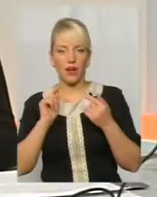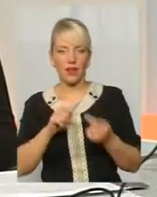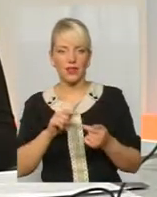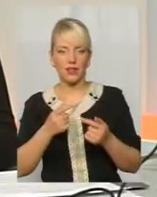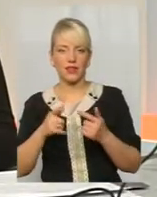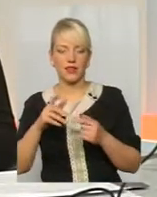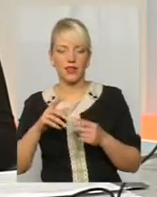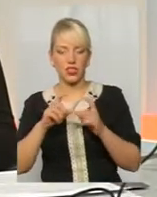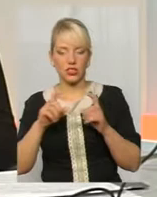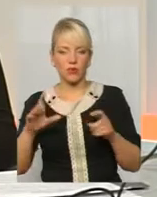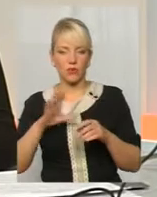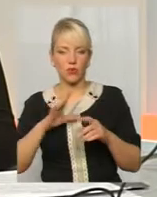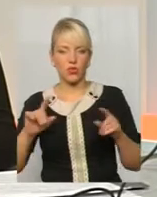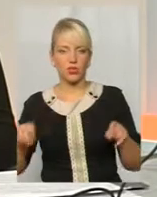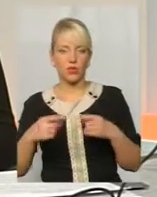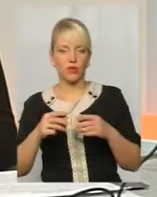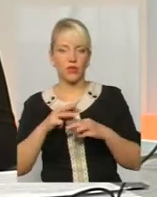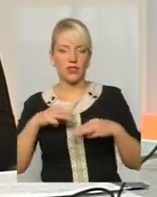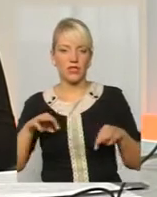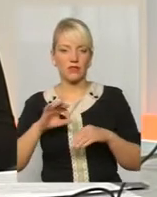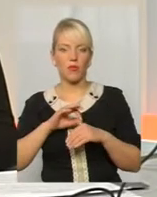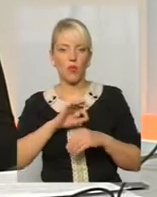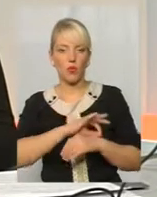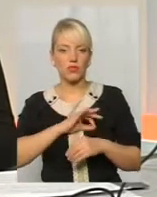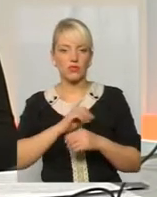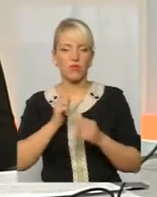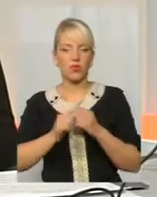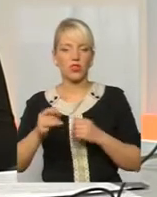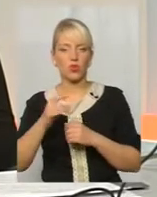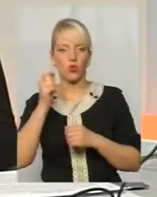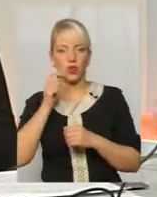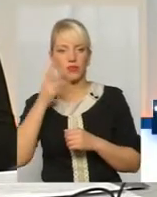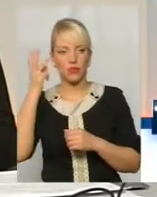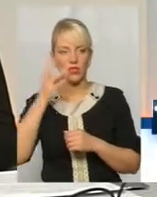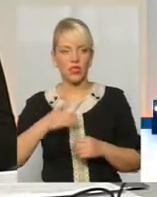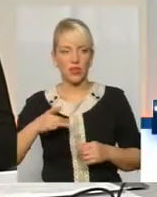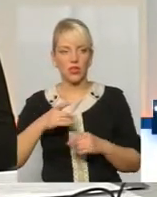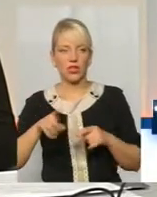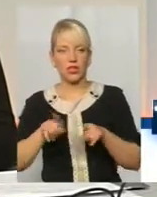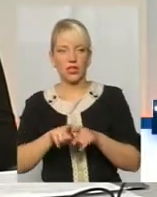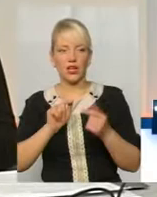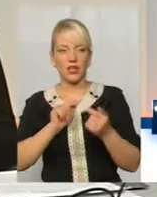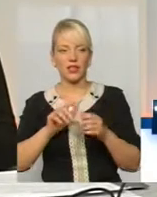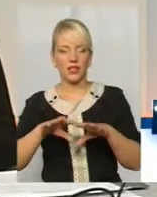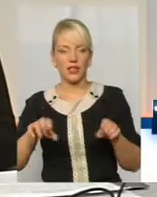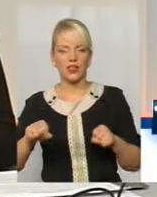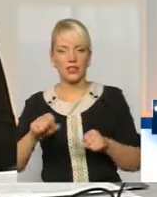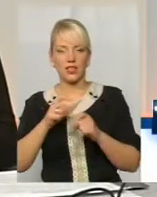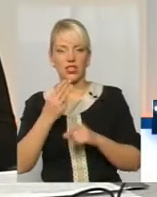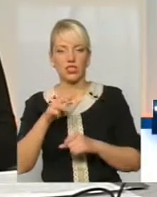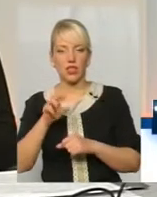Міністерства юстиції України. Створені вони в кожному регіоні України. У Хмельницькій області такий антирейдерський штаб був створений